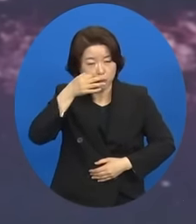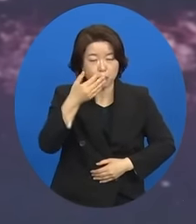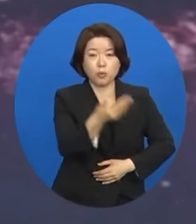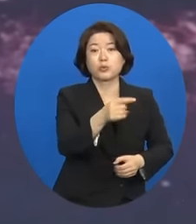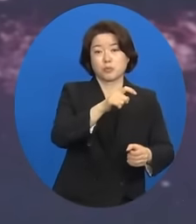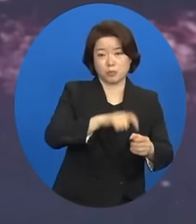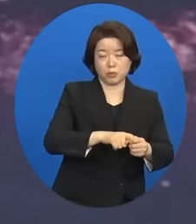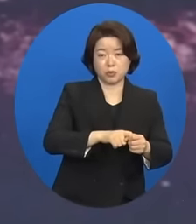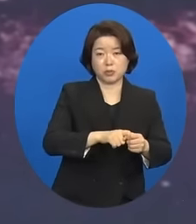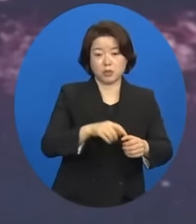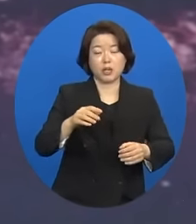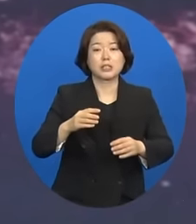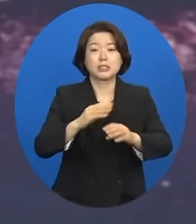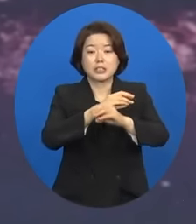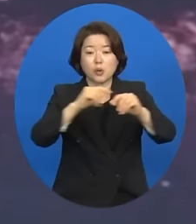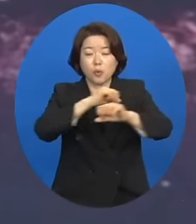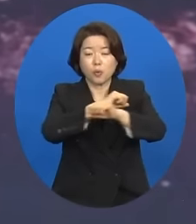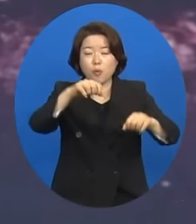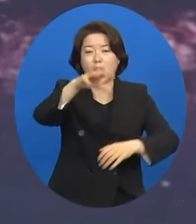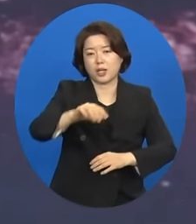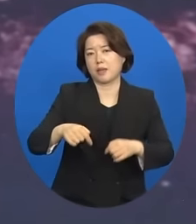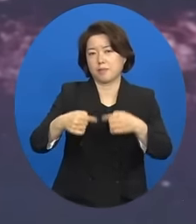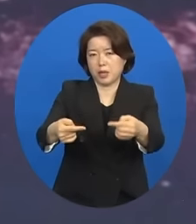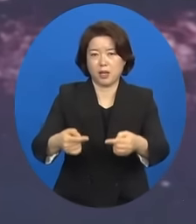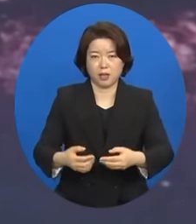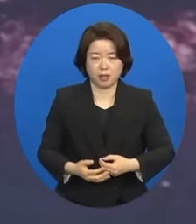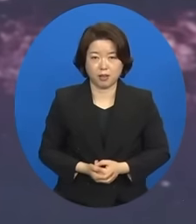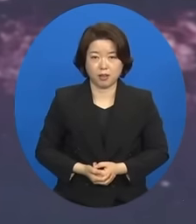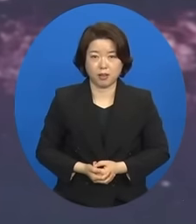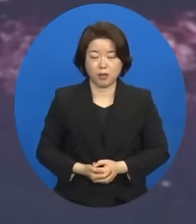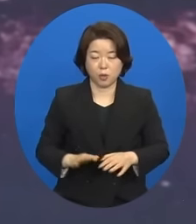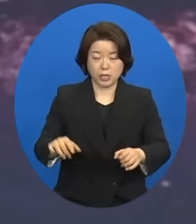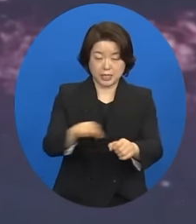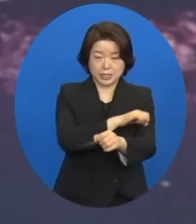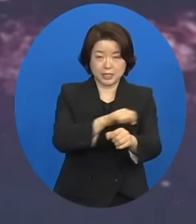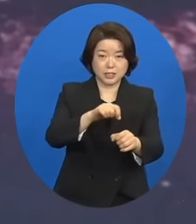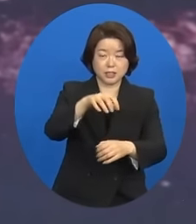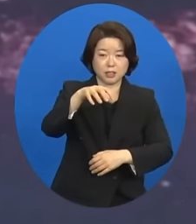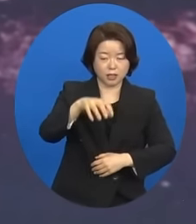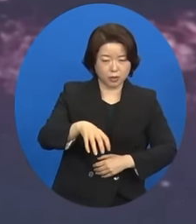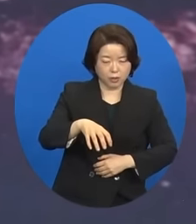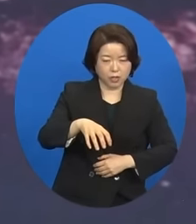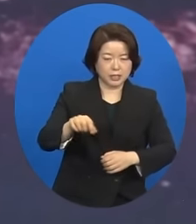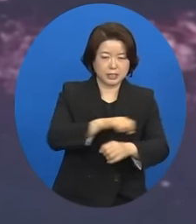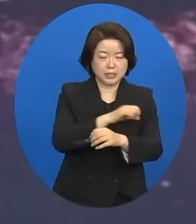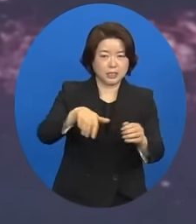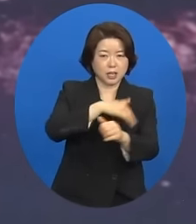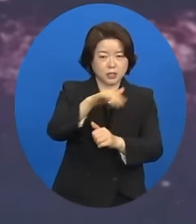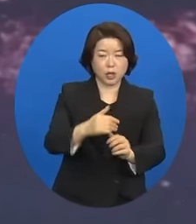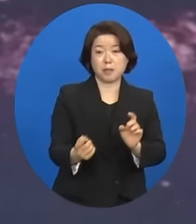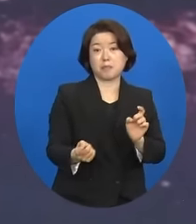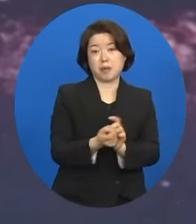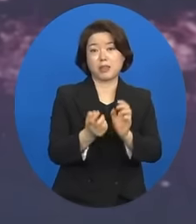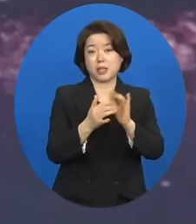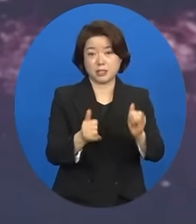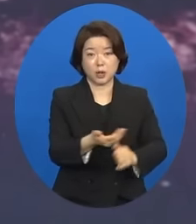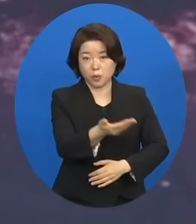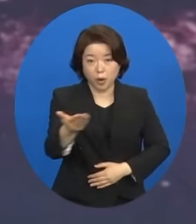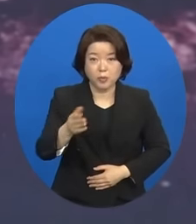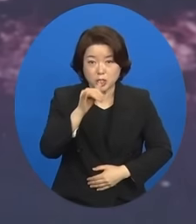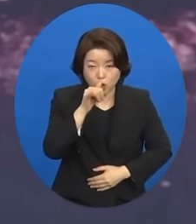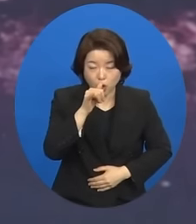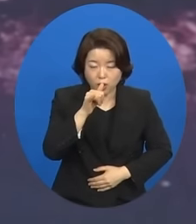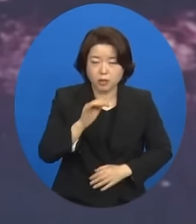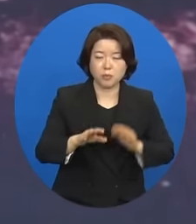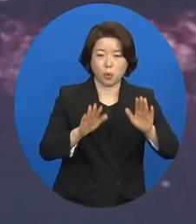것입니다 그러면 아주 특정한 환경 속에 처한 분들이 오늘이 저녁에 계시다면 오늘이 야곱의 이야기 한번